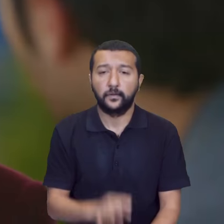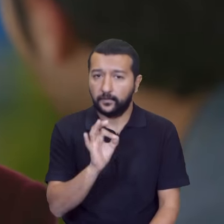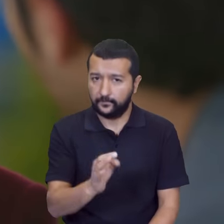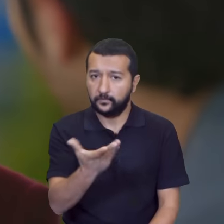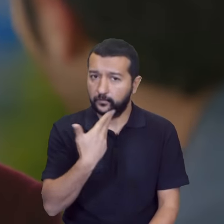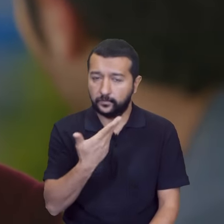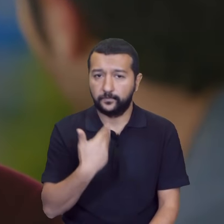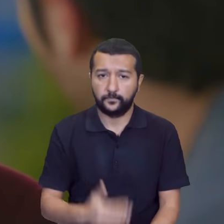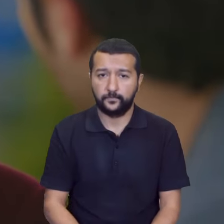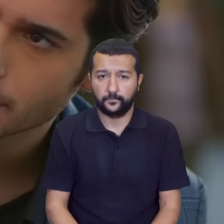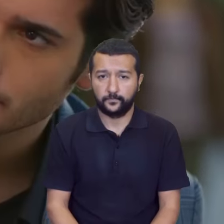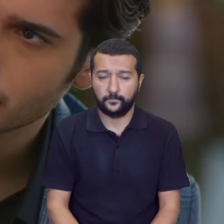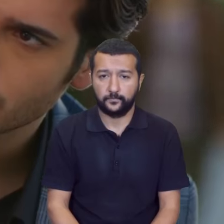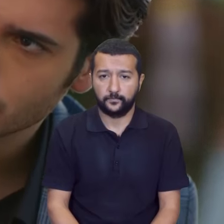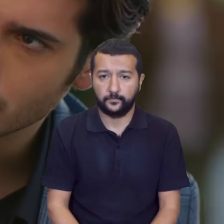Evet.